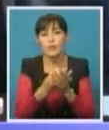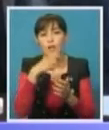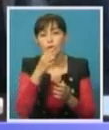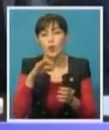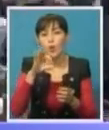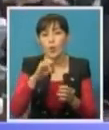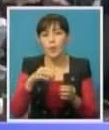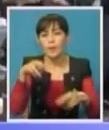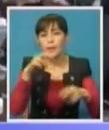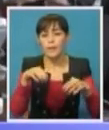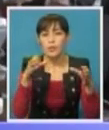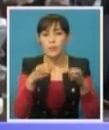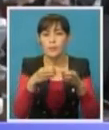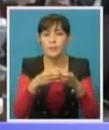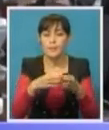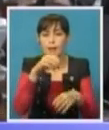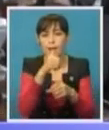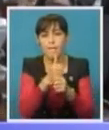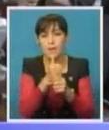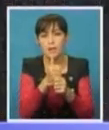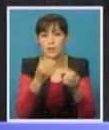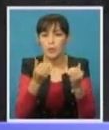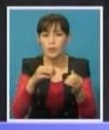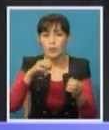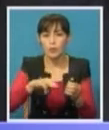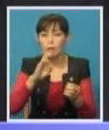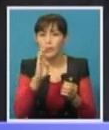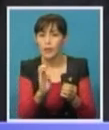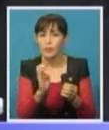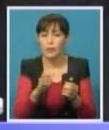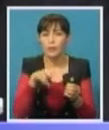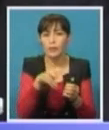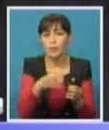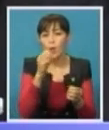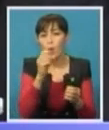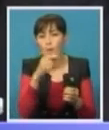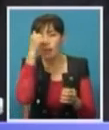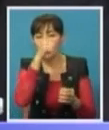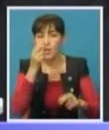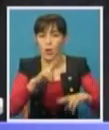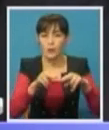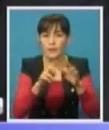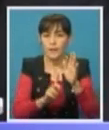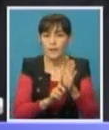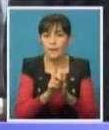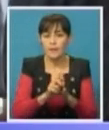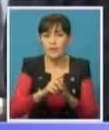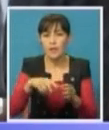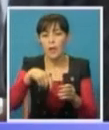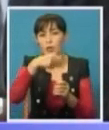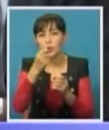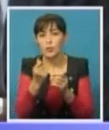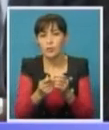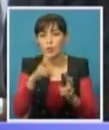Отырар дән жауапкершілігі шектеулі серіктестігінің бас құрылтайшысы Төлеген Әлмахан 2011 жылы құрылысы басталған жүгері зауытының